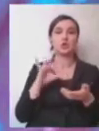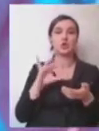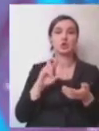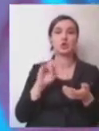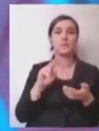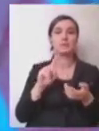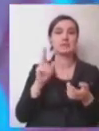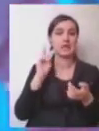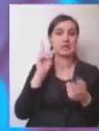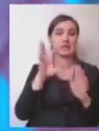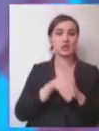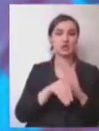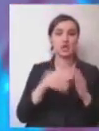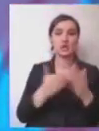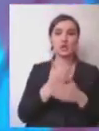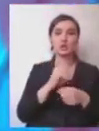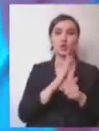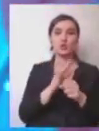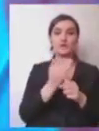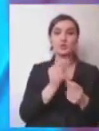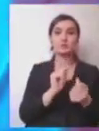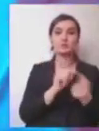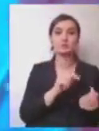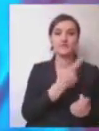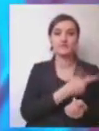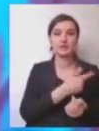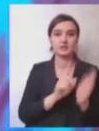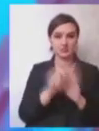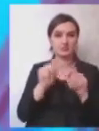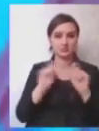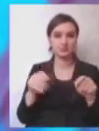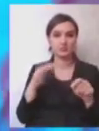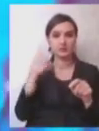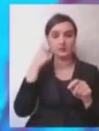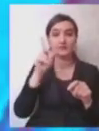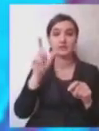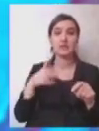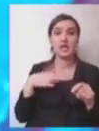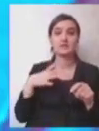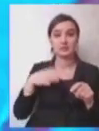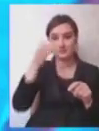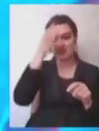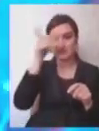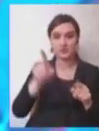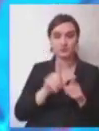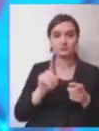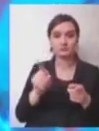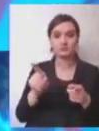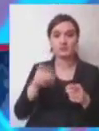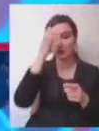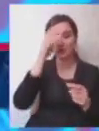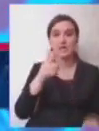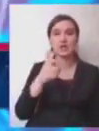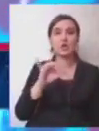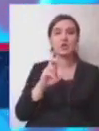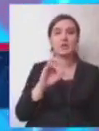კანადაში ახალი კორონავირუსის საწინააღმდეგო ვაქცინა შექმნილია. მისი ერთ-ერთი ავტორი კი ქართველი მეცნიერია, გიორგი ბაბუაძე, მეცნიერ გარი